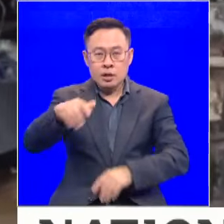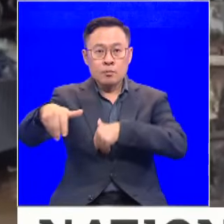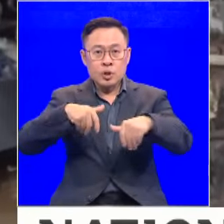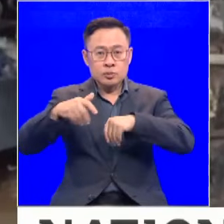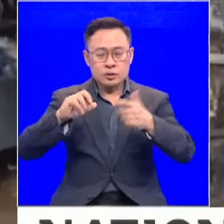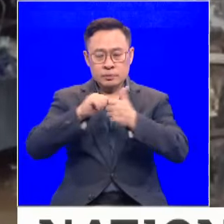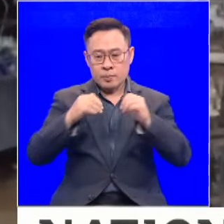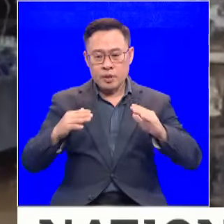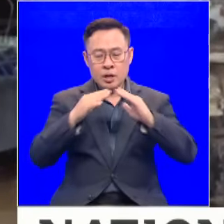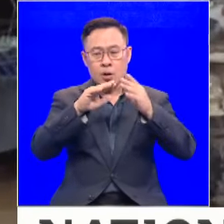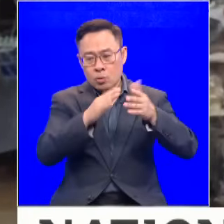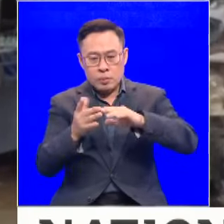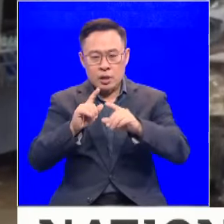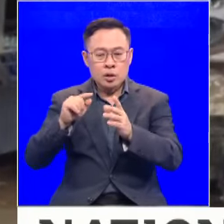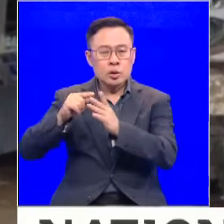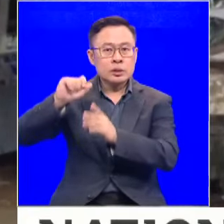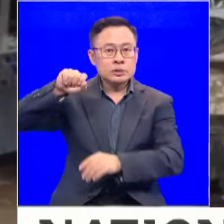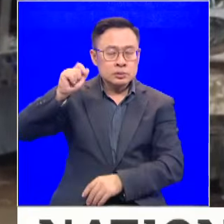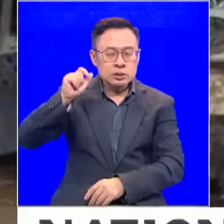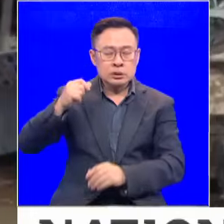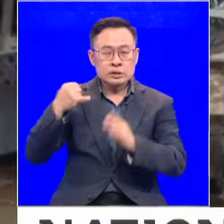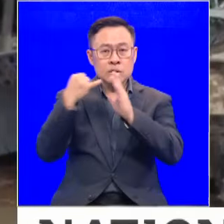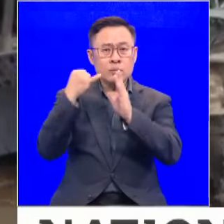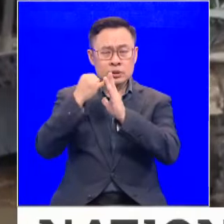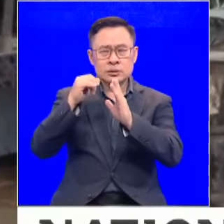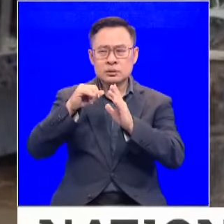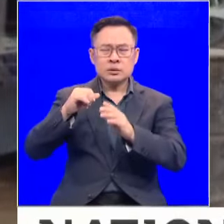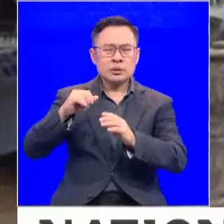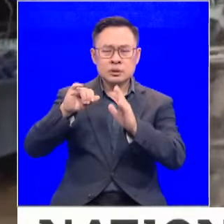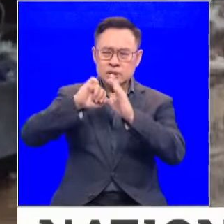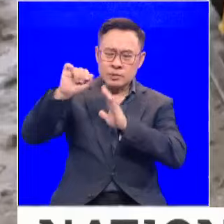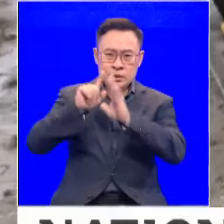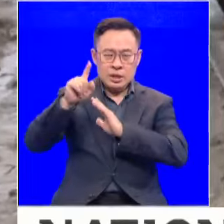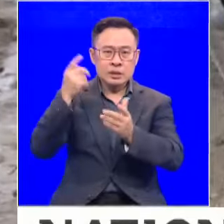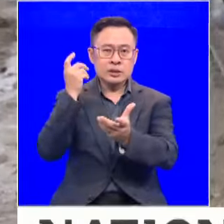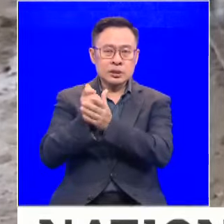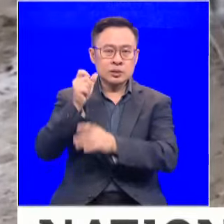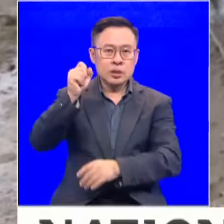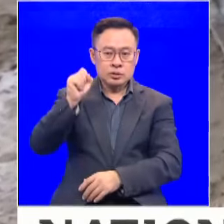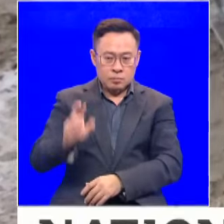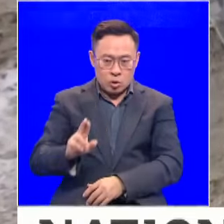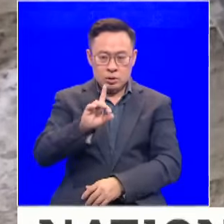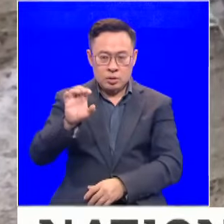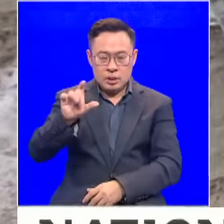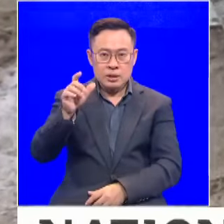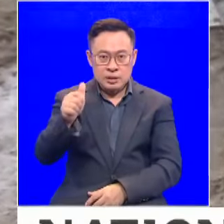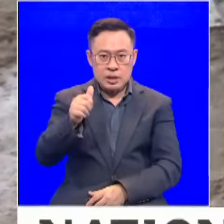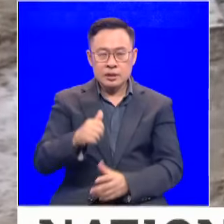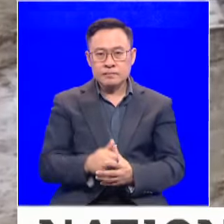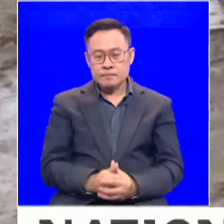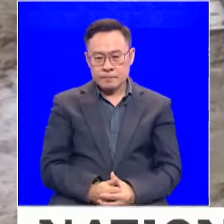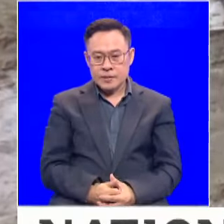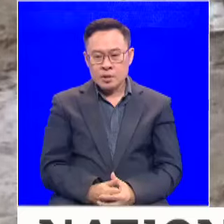เหตุฉุกเฉินก็สามารถที่จะใช้เงินรล้านนี้แก้ปัญหาได้เหมือนกันค่ะในช่วงวิกฤตภัยพิบัติก็ประหยัดงบเยียวยาไม่ได้